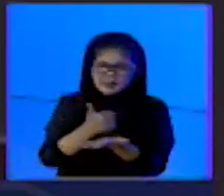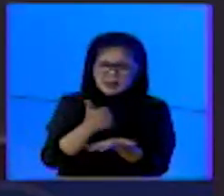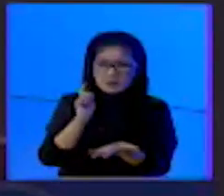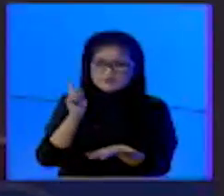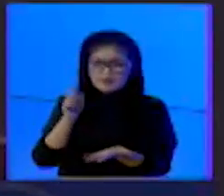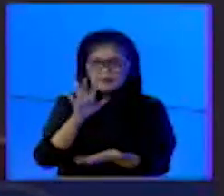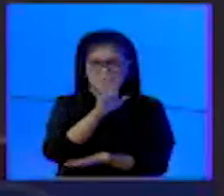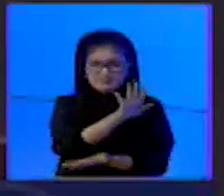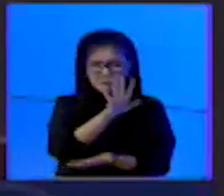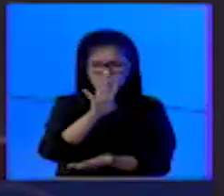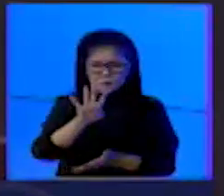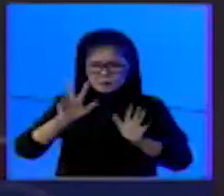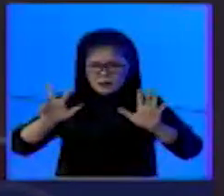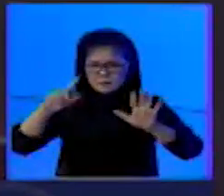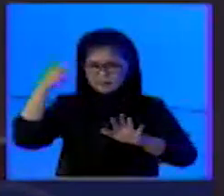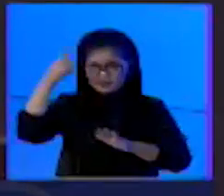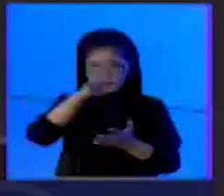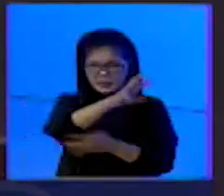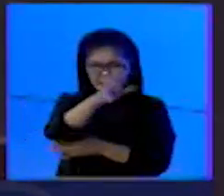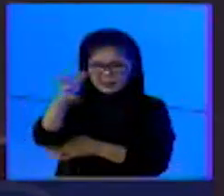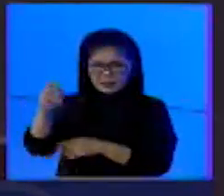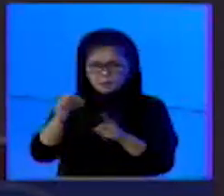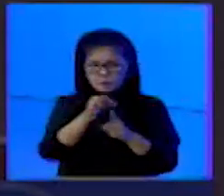548 pemda tingkat 1 provinsi